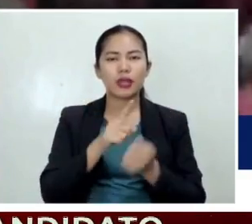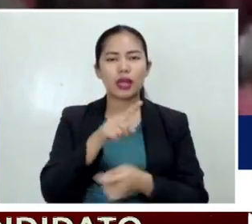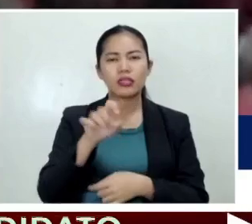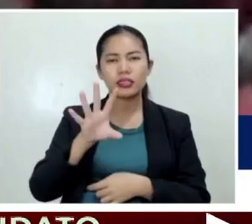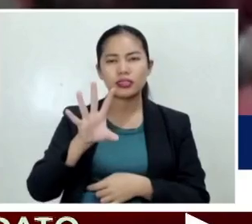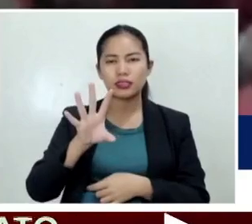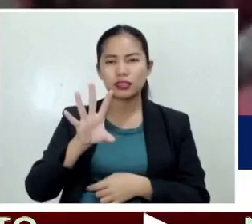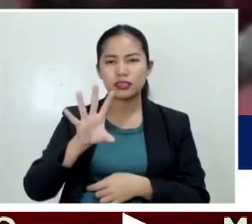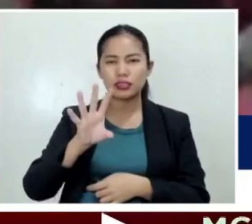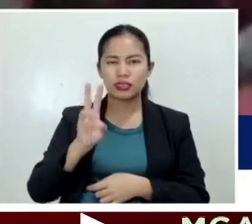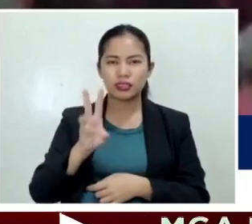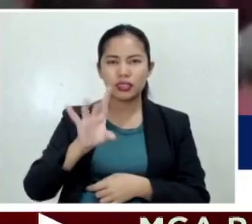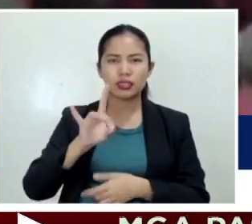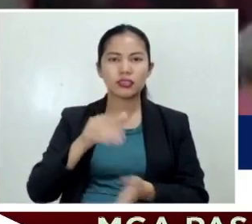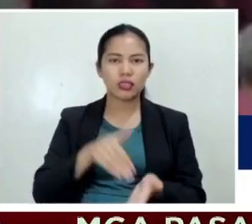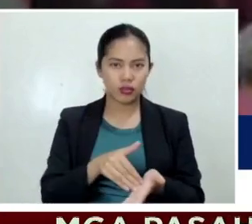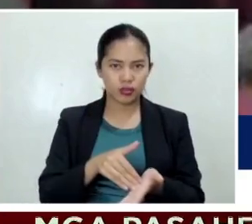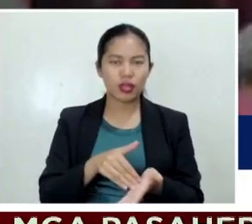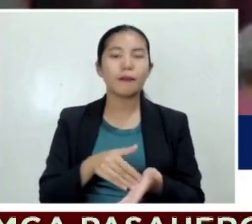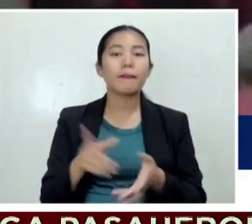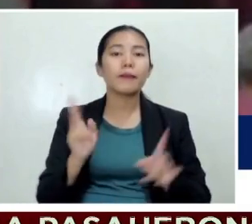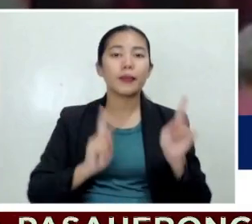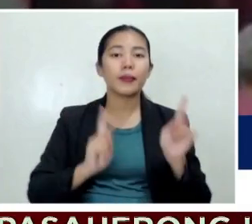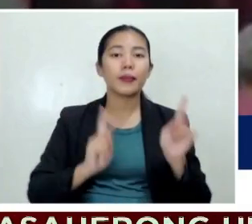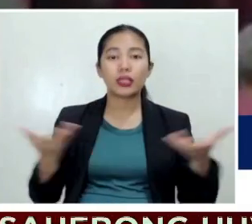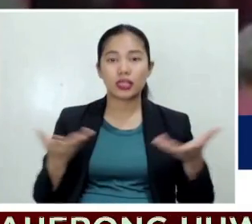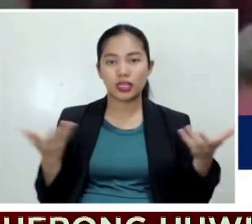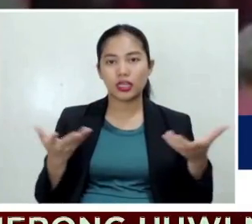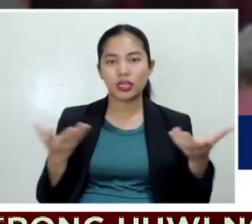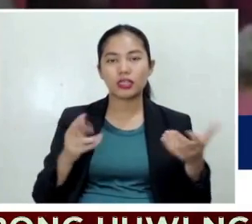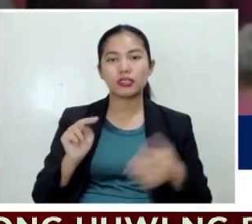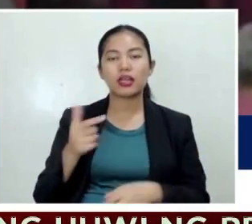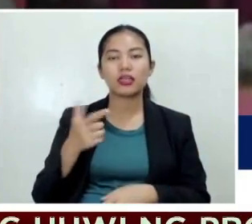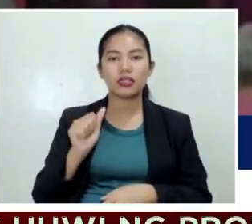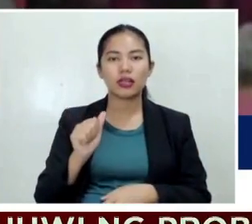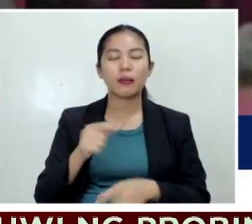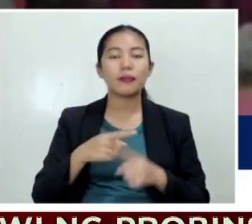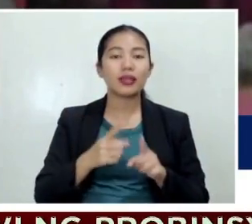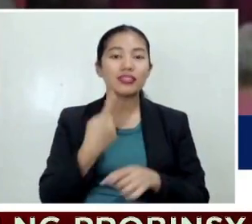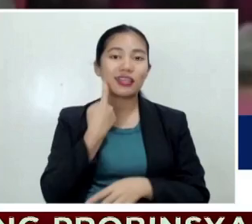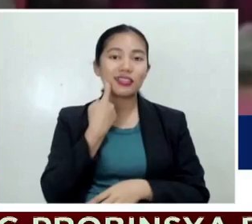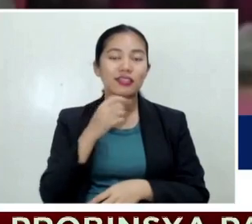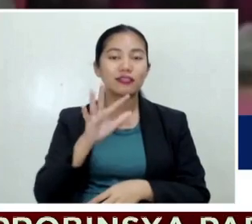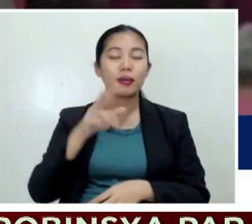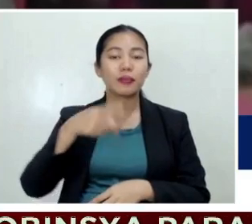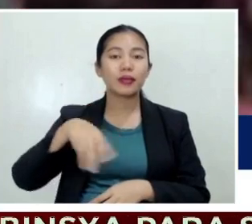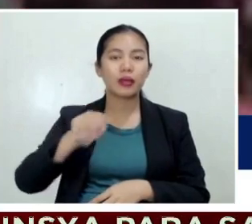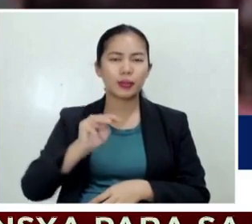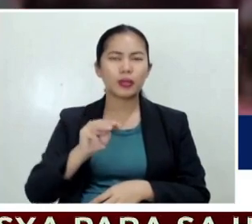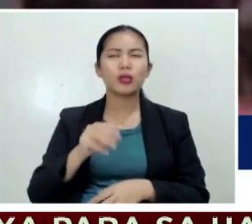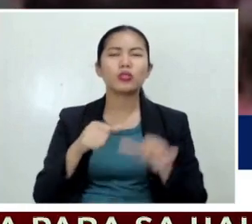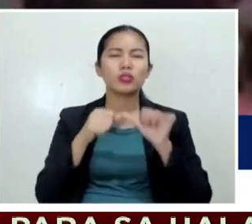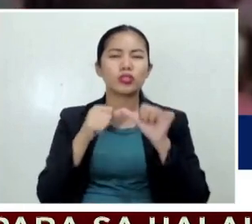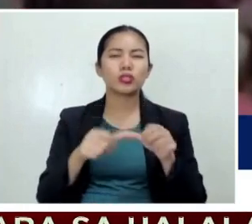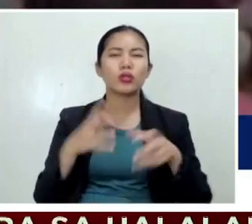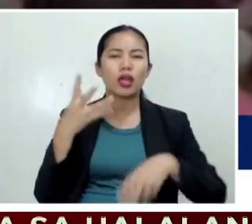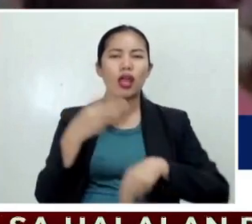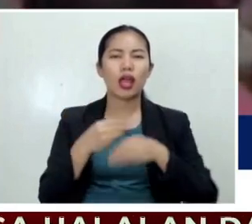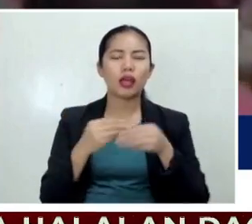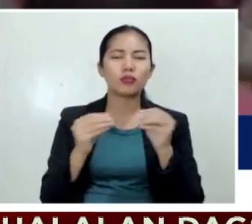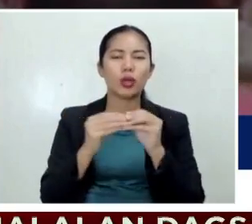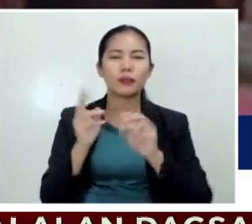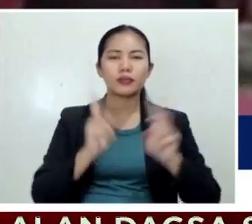crowd estimate nila dito sa Naga City. Pero kanina pa yon, as of 5 p.m. at simula kaninang hapon, ay patuloy pa rin yung pagdating ng mga tao